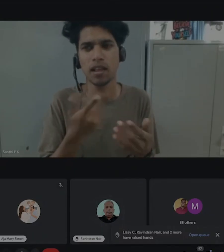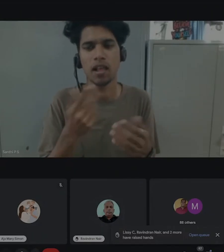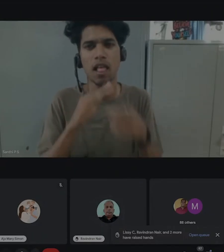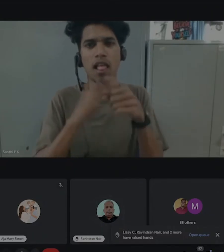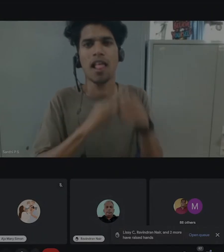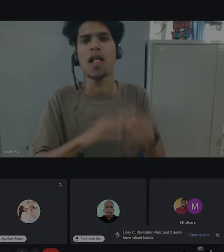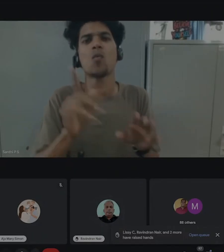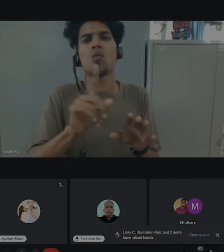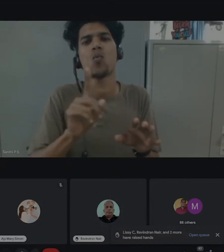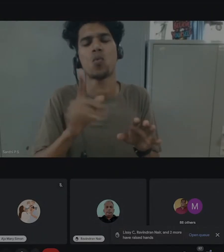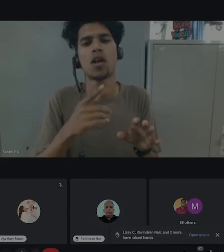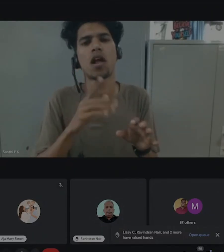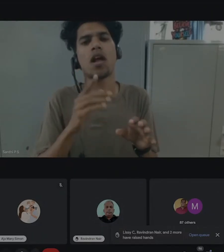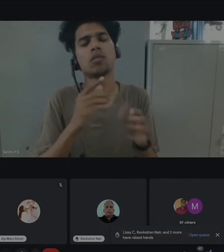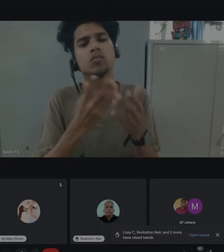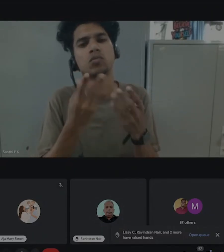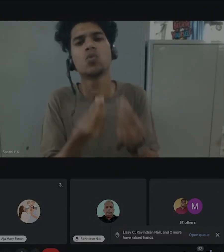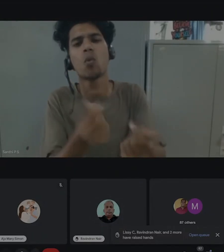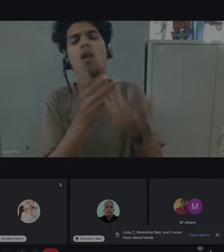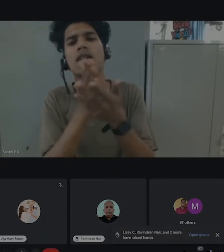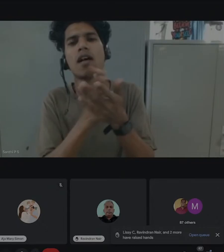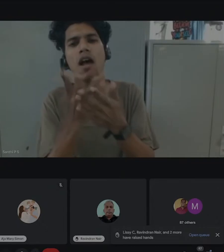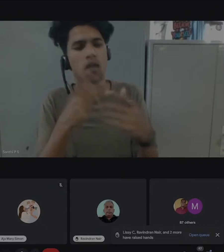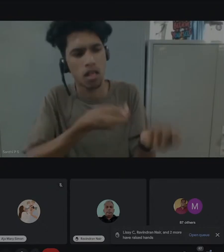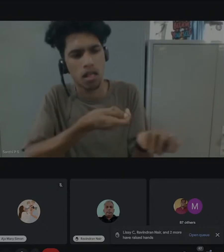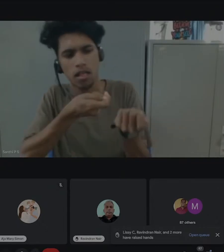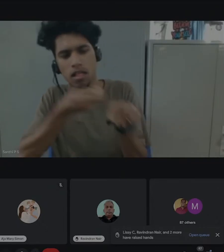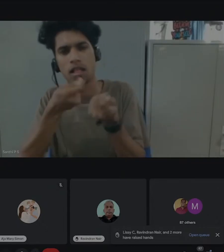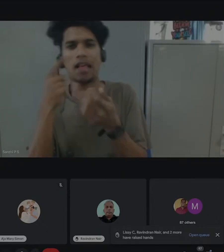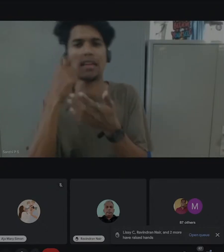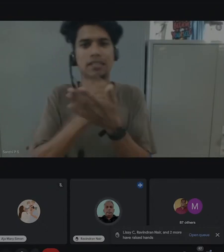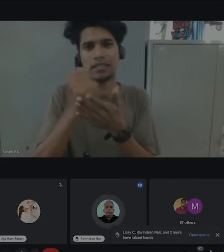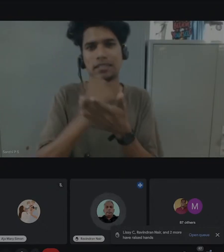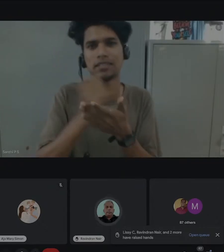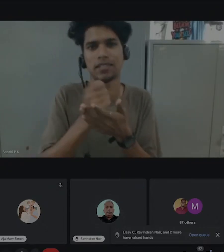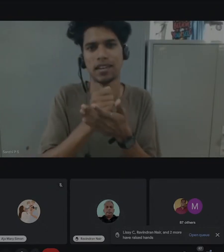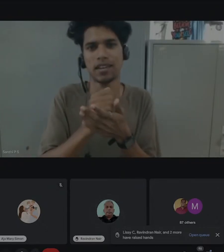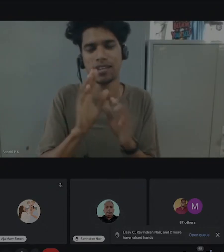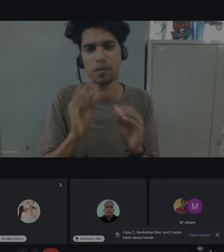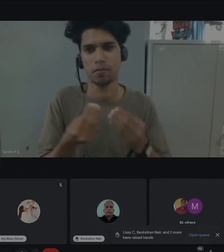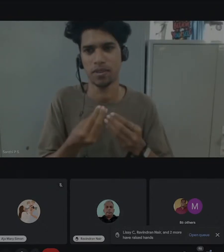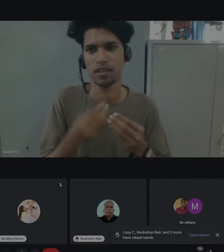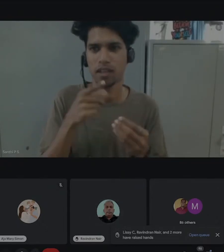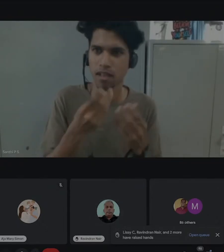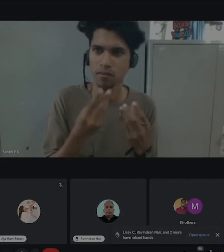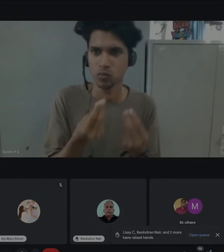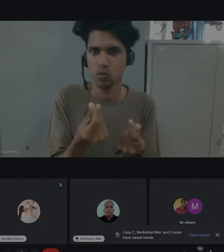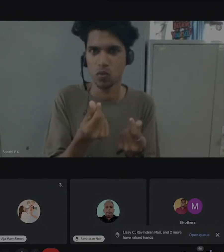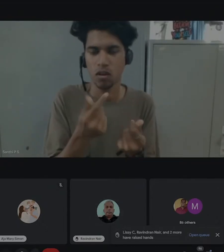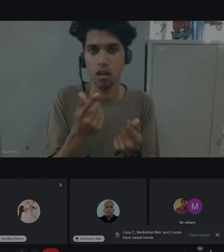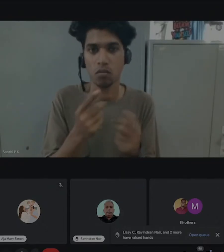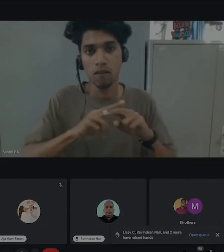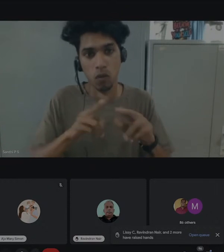ആ ബുദ്ധിമുട്ടിനെ പതുക്കെ മാറ്റാൻ ശ്രമിക്കുക. അങ്ങനെ ഒന്ന് ശ്രമിച്ചു നോക്കുക. നമുക്കൊരു തീർച്ചയാണ് ഒരു പരിഹാരം എന്ന് പറയാൻ